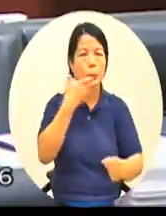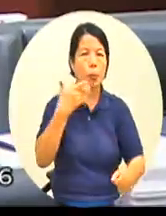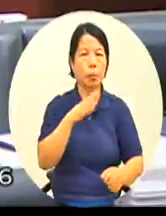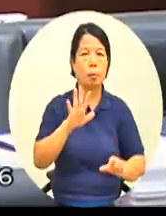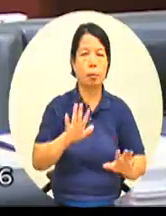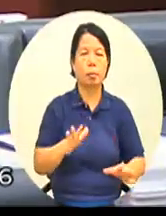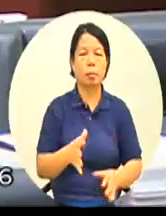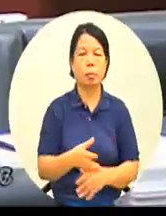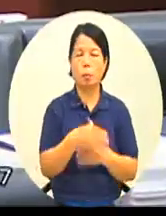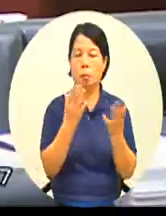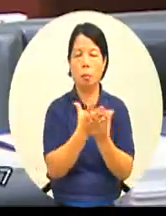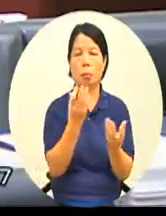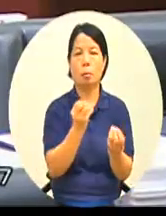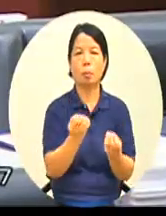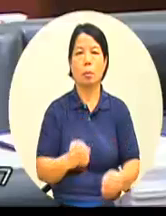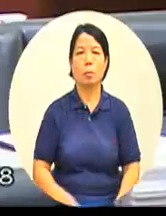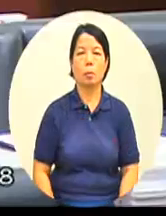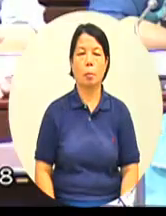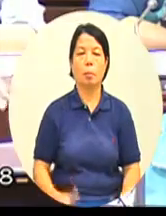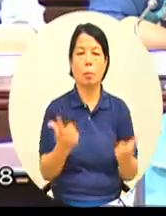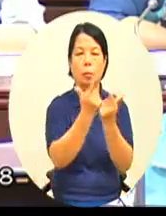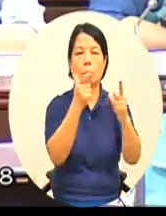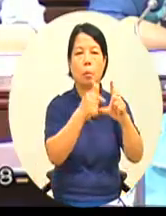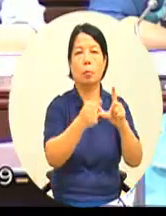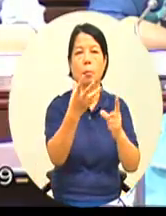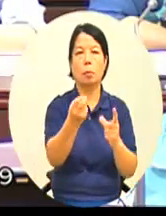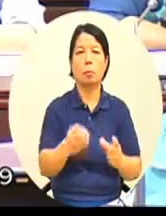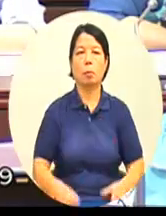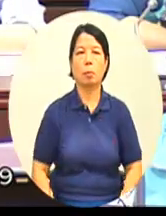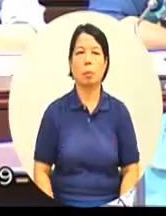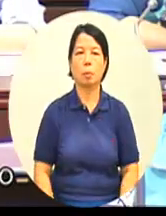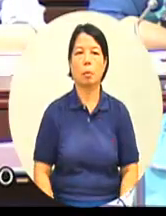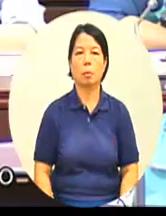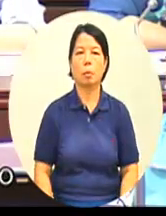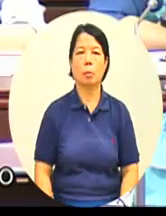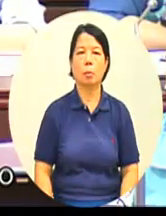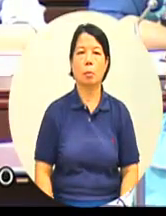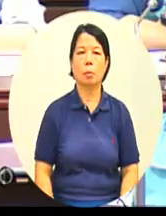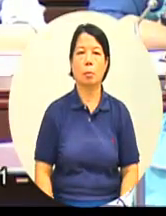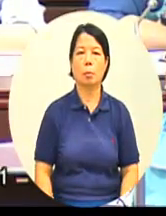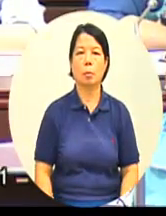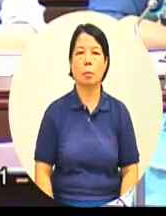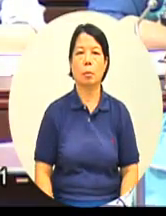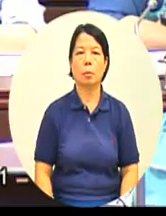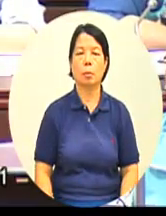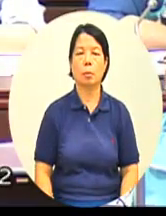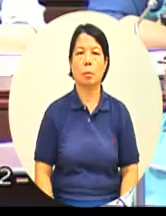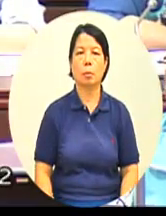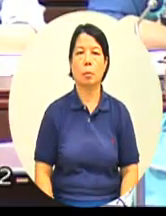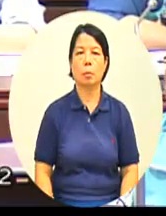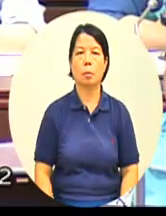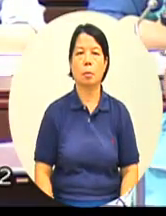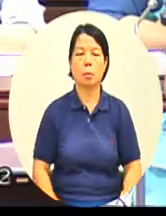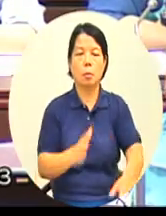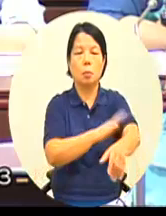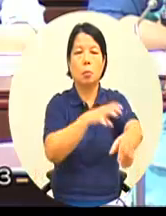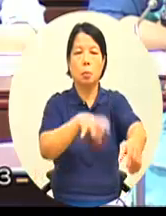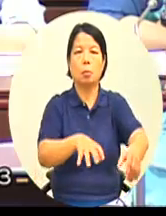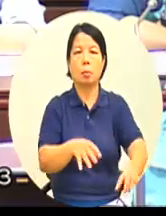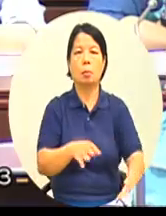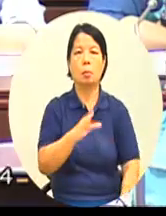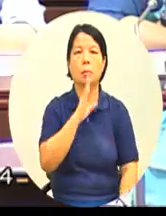完全没有 不明，我们现在北区的这个部分，就是说、不是北区，就是我们在这左营这边是